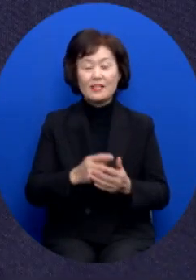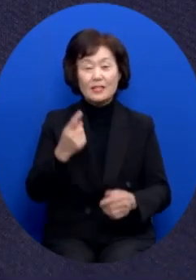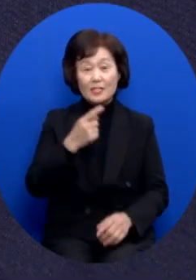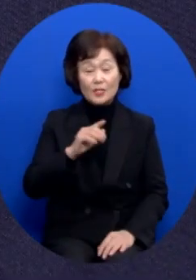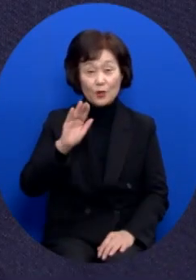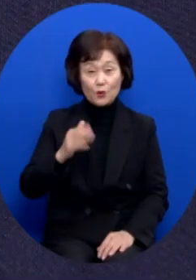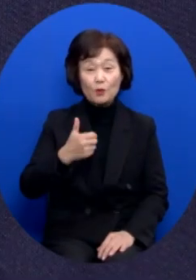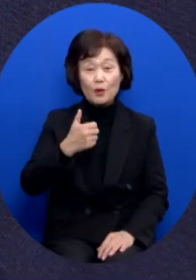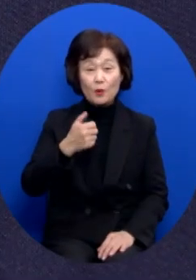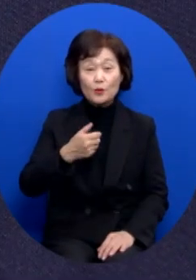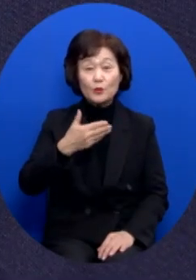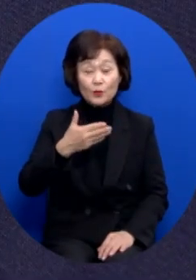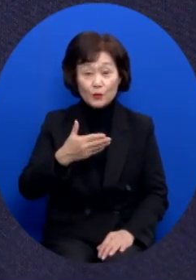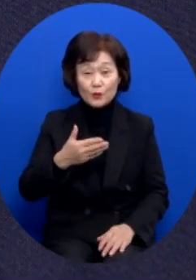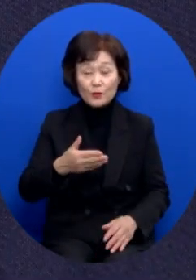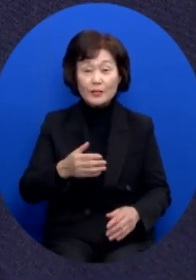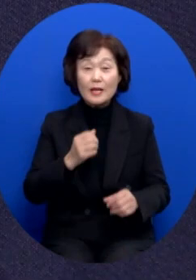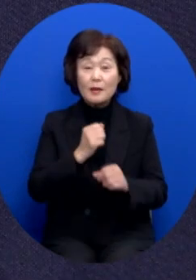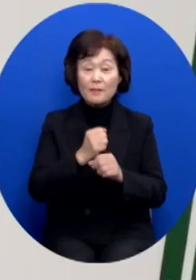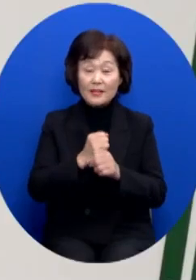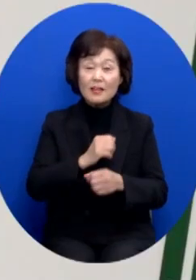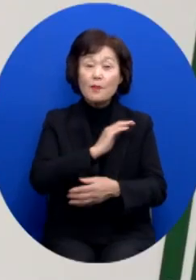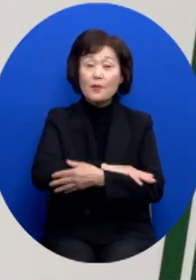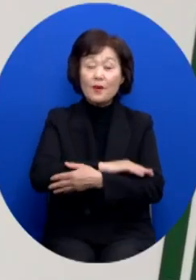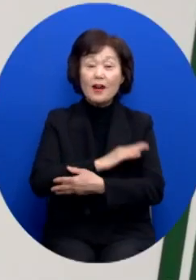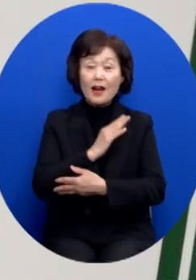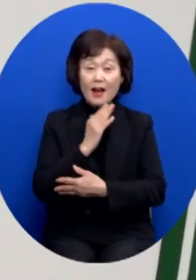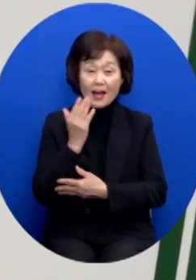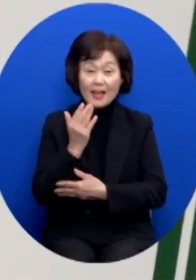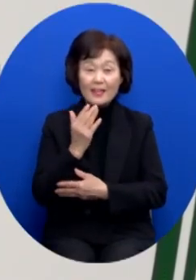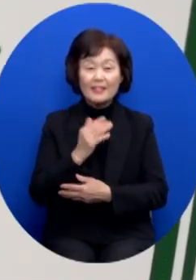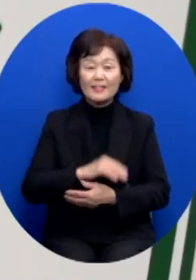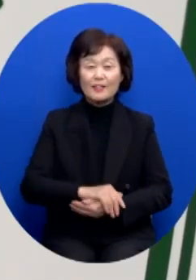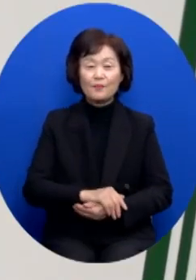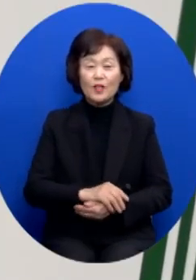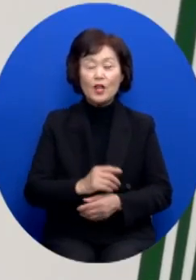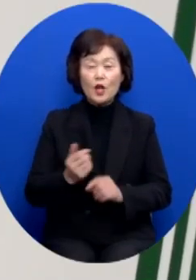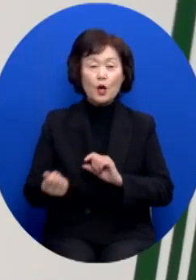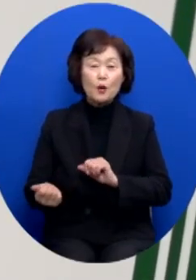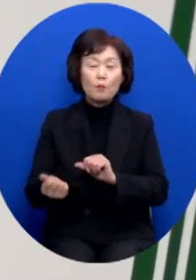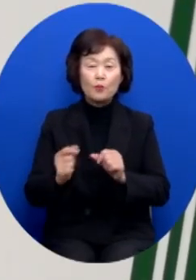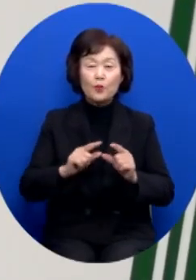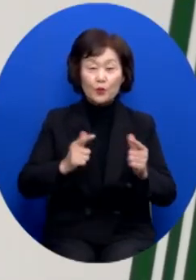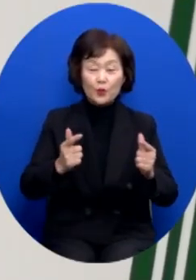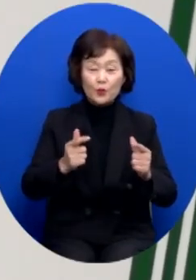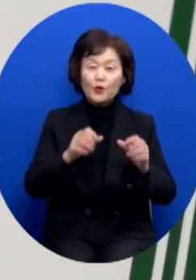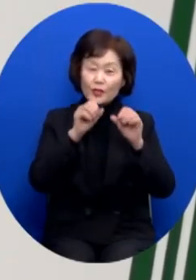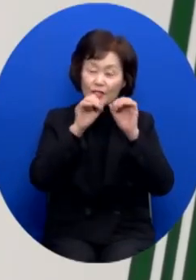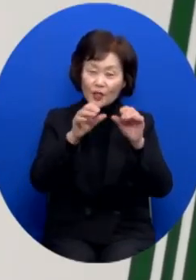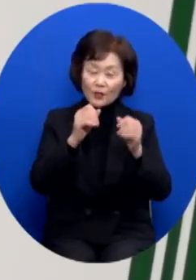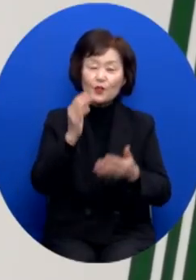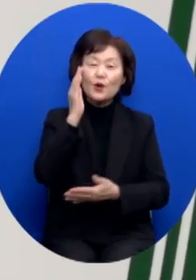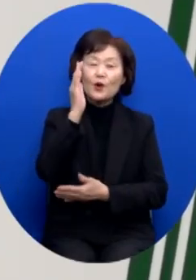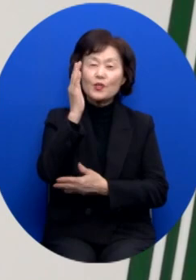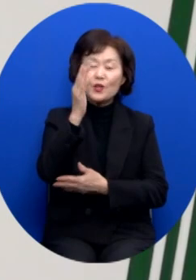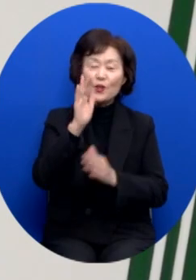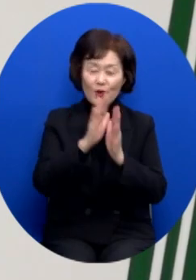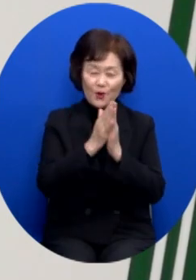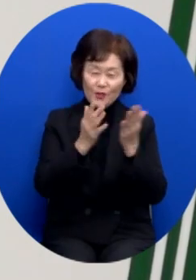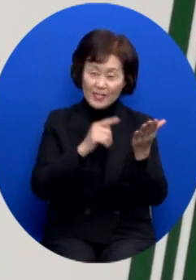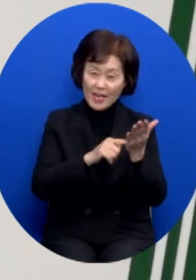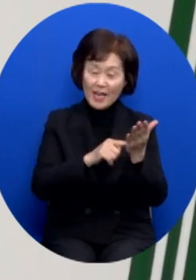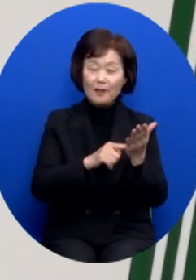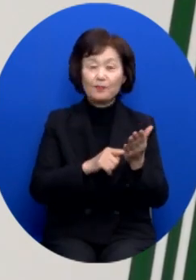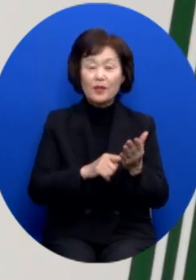1959년에 초판해 개정증보판으로 출간한 영파 박용묵의 부흥전도 설교집, 복음사역을 위해